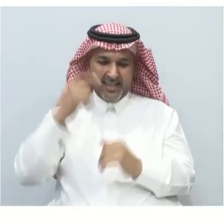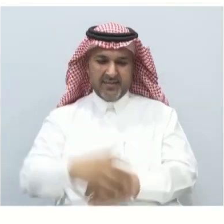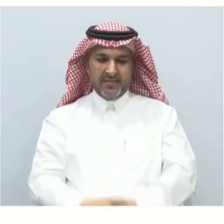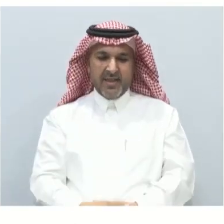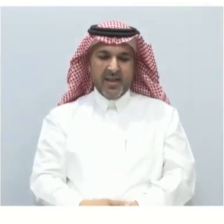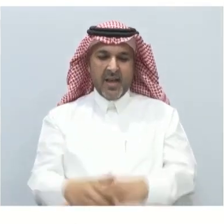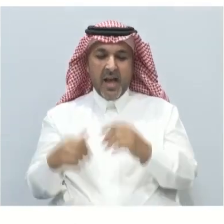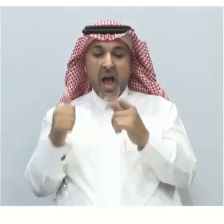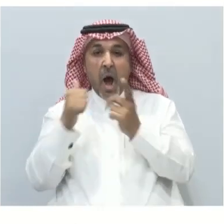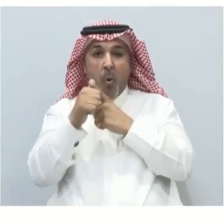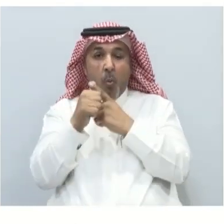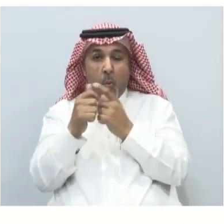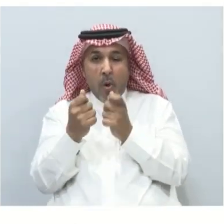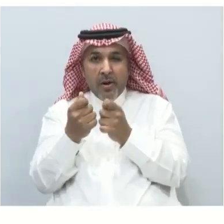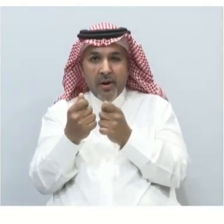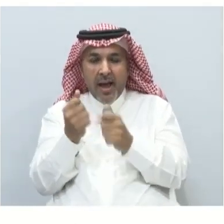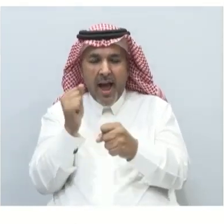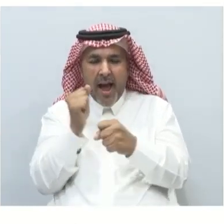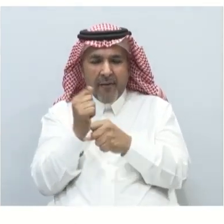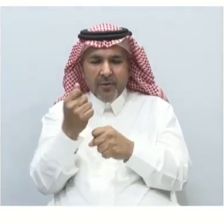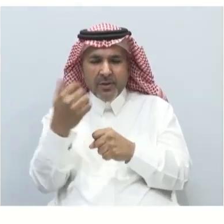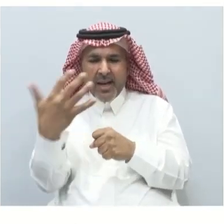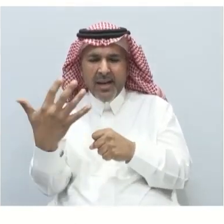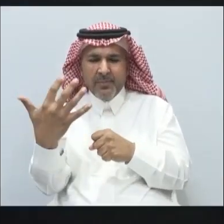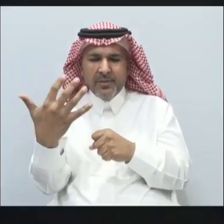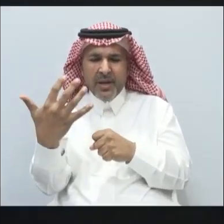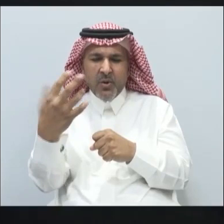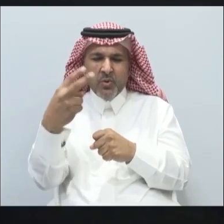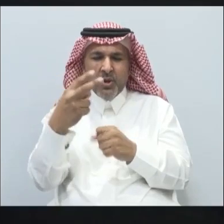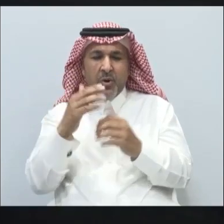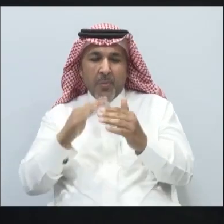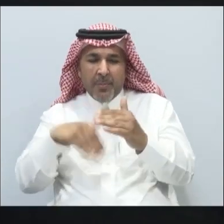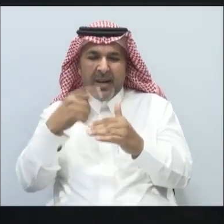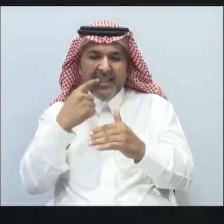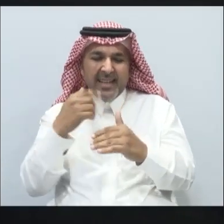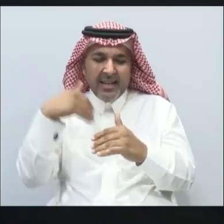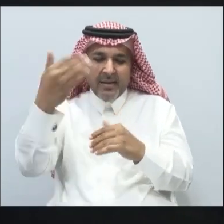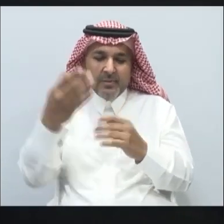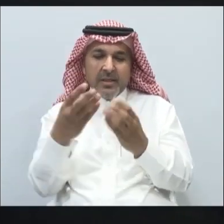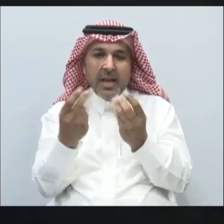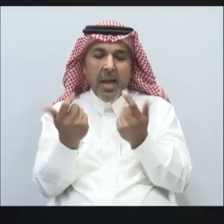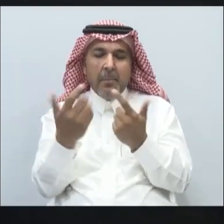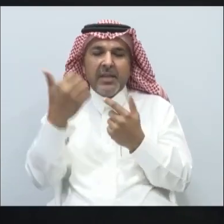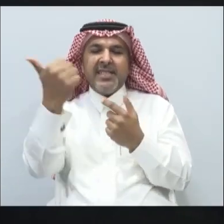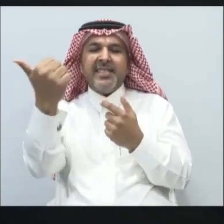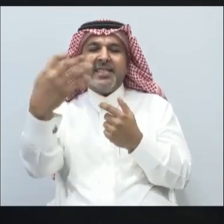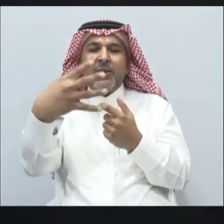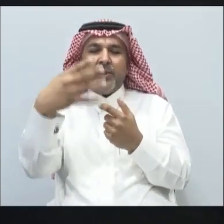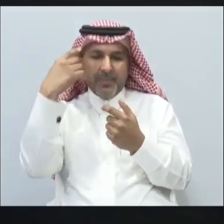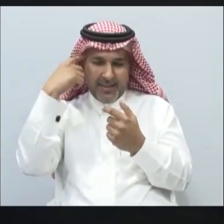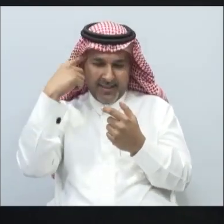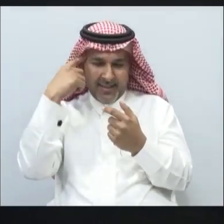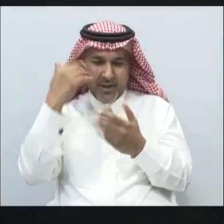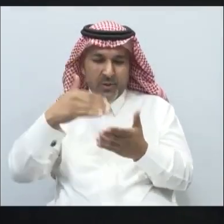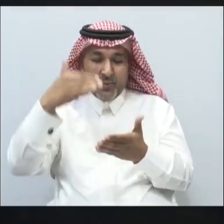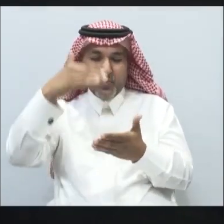25000 ولكن بعد 15 سنه وفق هذه الشروط سيحصل على 46000 اذا تحقق الربح يعني بهذه